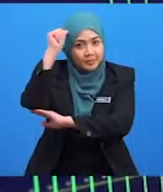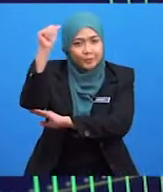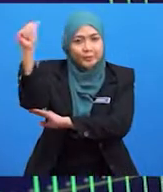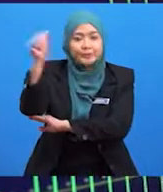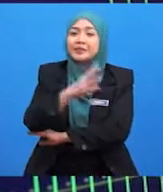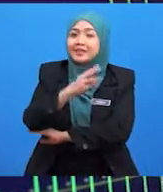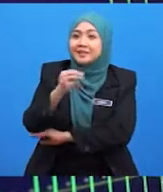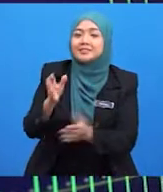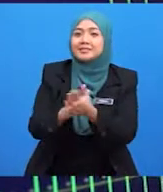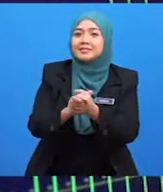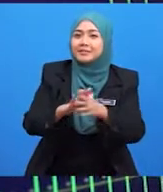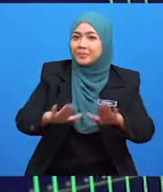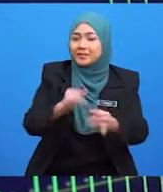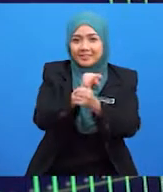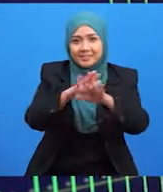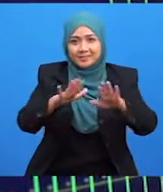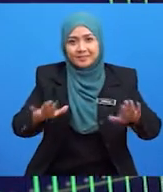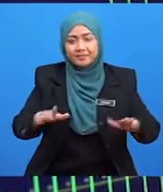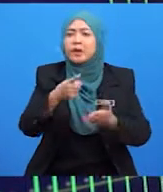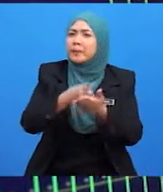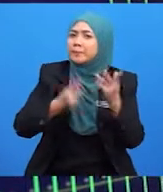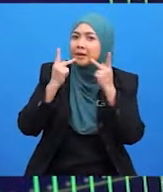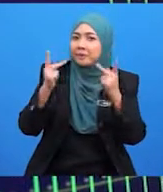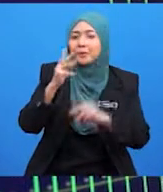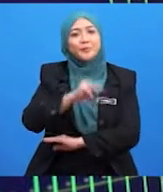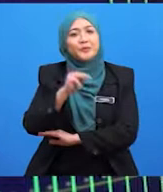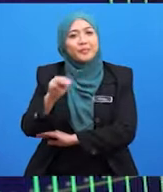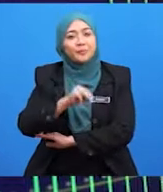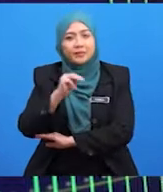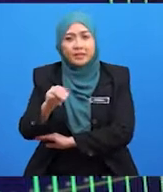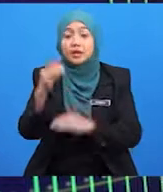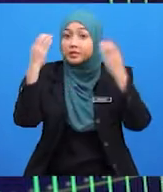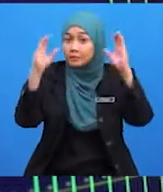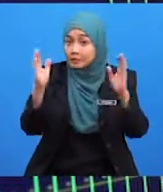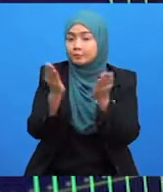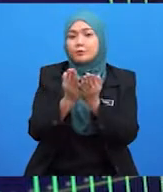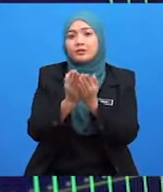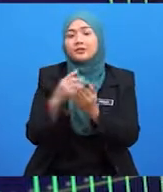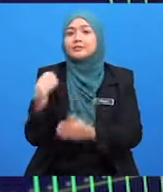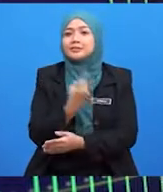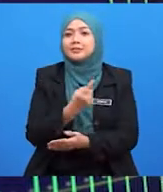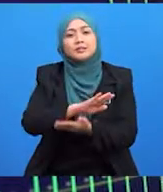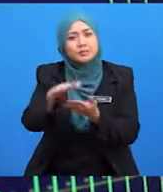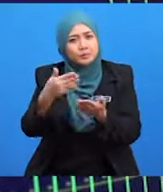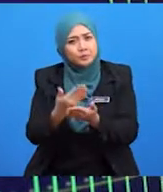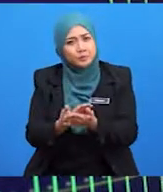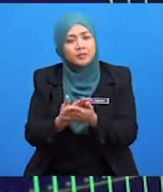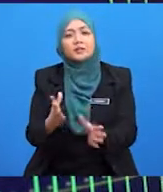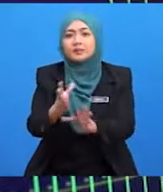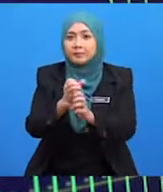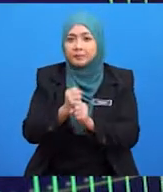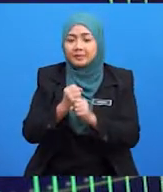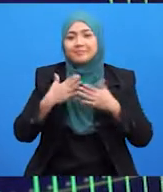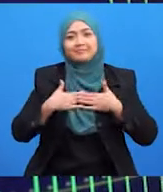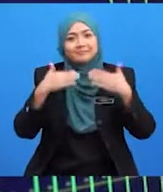Assalamualaikum dan selamat sejahtera. Apa khabar murid-murid? Cikgu doakan kita semua beroleh nikmat kesihatan